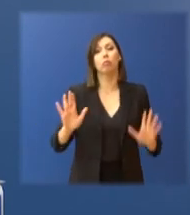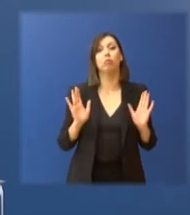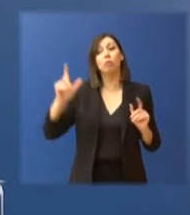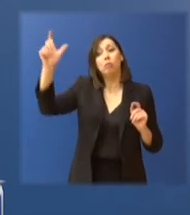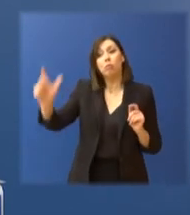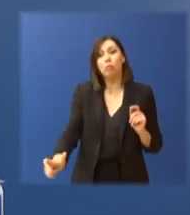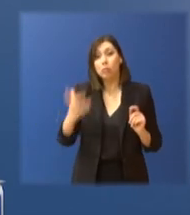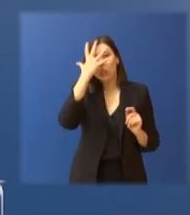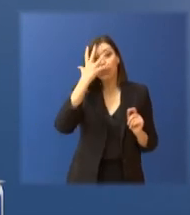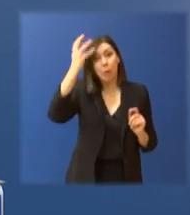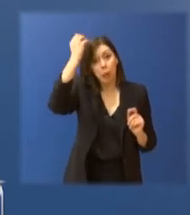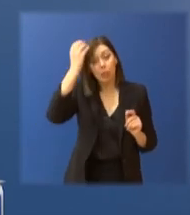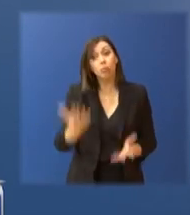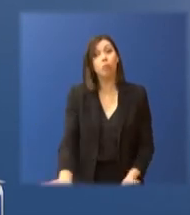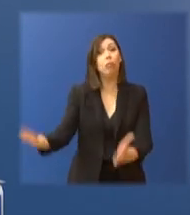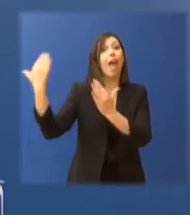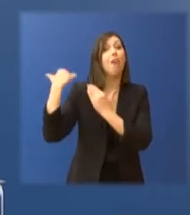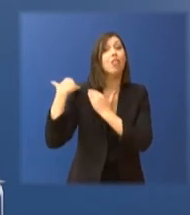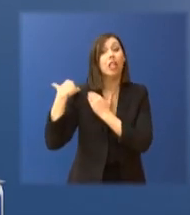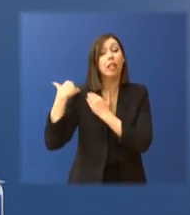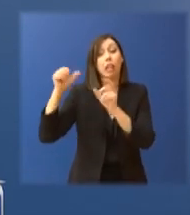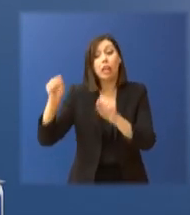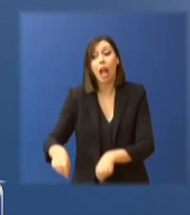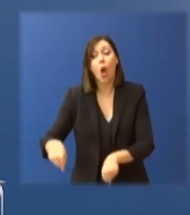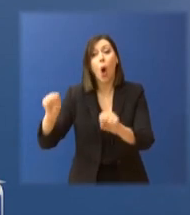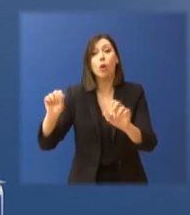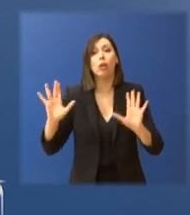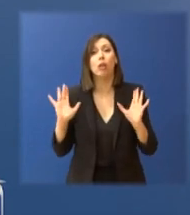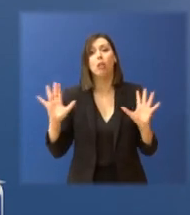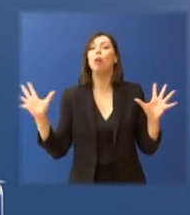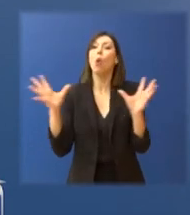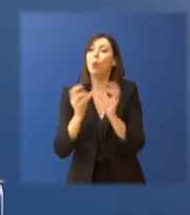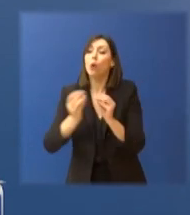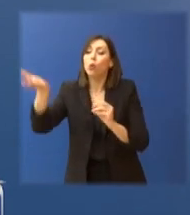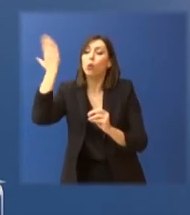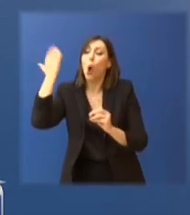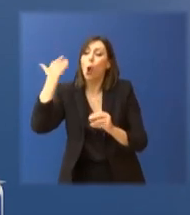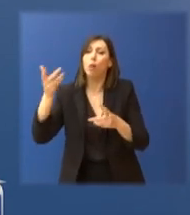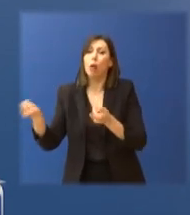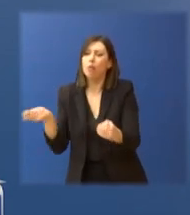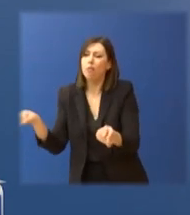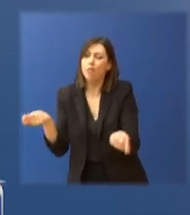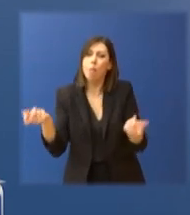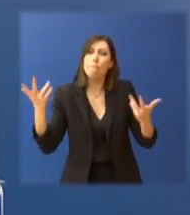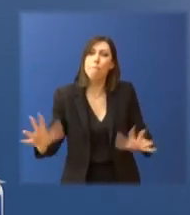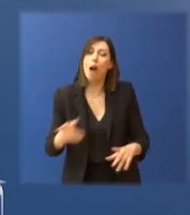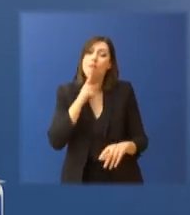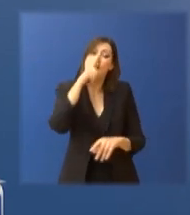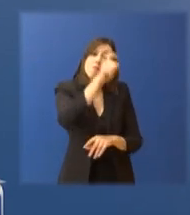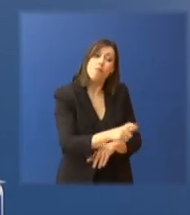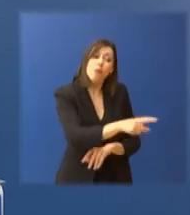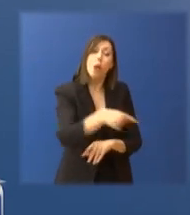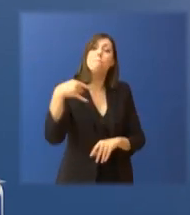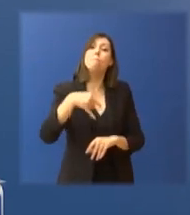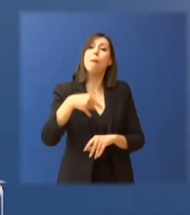την πολιτική ευθύνη που του αναλογεί για τα έργα και τις ημέρες του καταδικασμένου με ομόφωνη και αμετάκλητη απόφαση από το ειδικό δικαστήριο στενού του